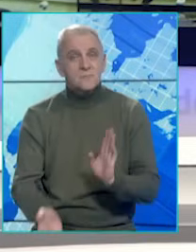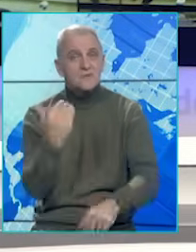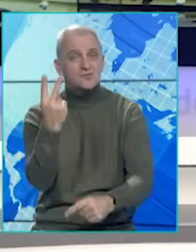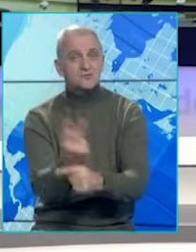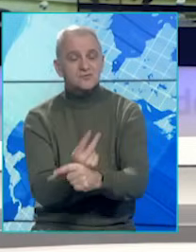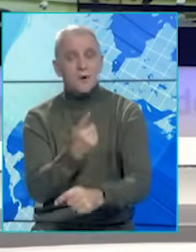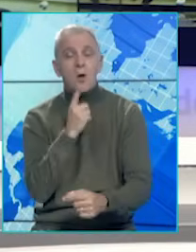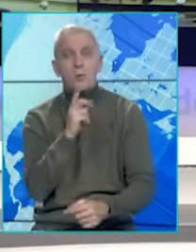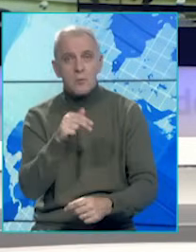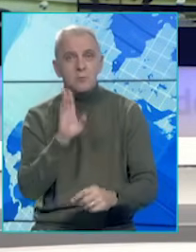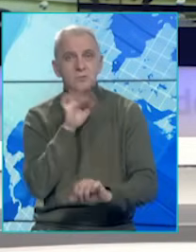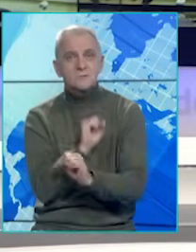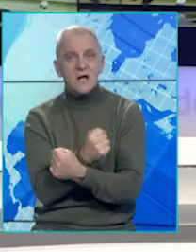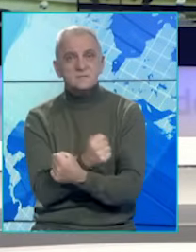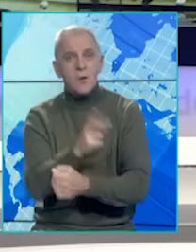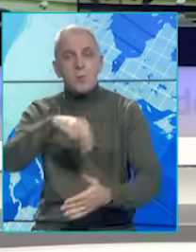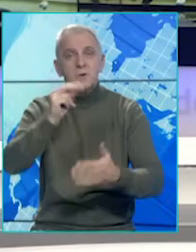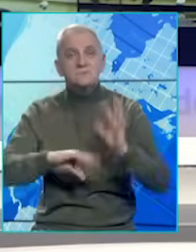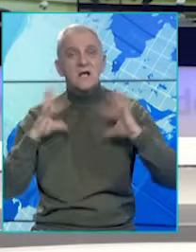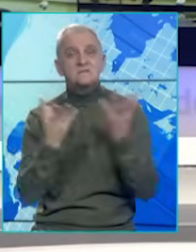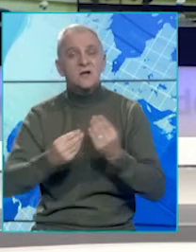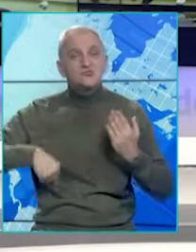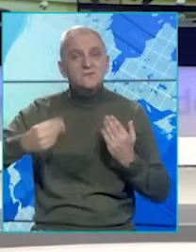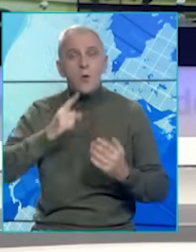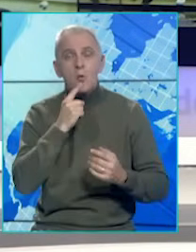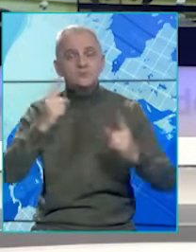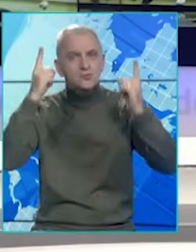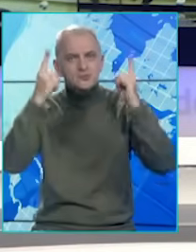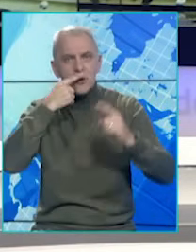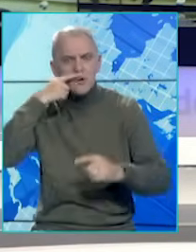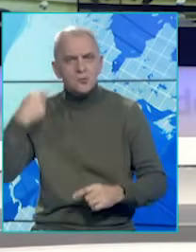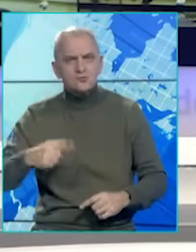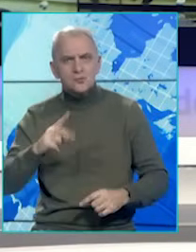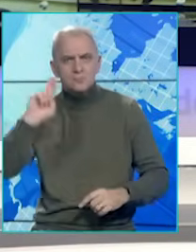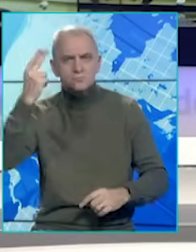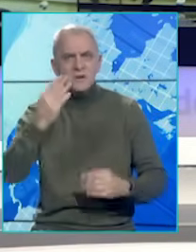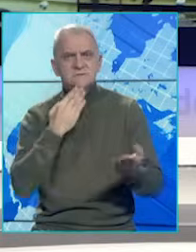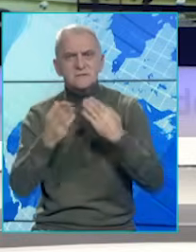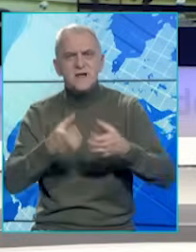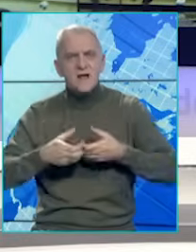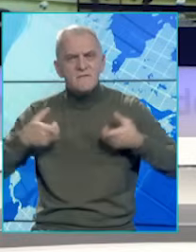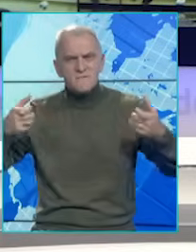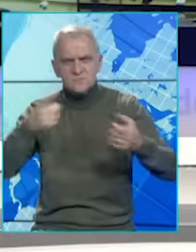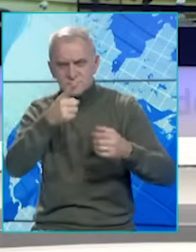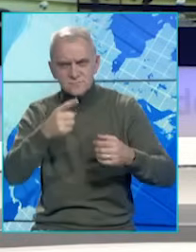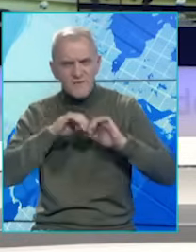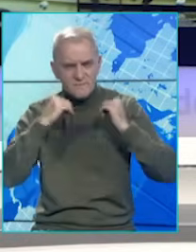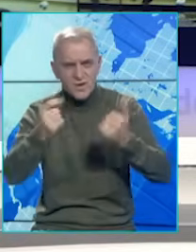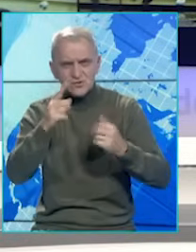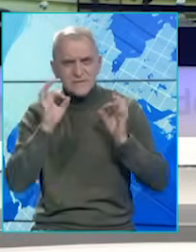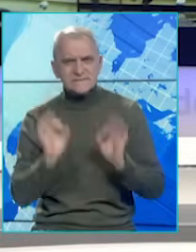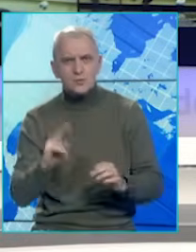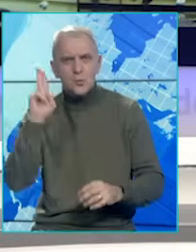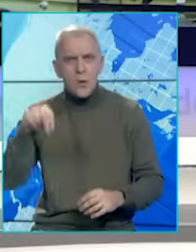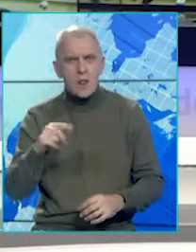Više zemalja, među kojima je i Bosna i Hercegovina, potpisalo je zajedničku izjavu kojom se osuđuje rusko sazivanje sjednice Vijeća sigurnosti UN-a. Rusija